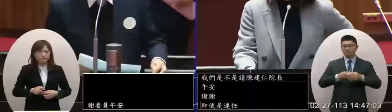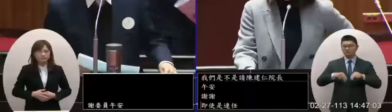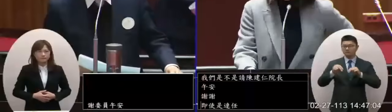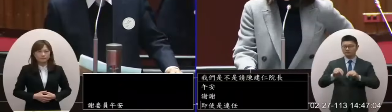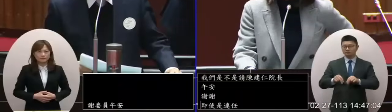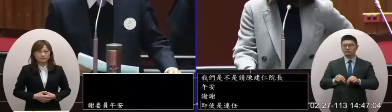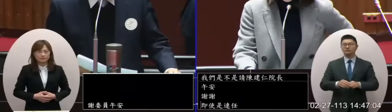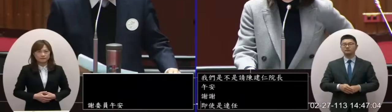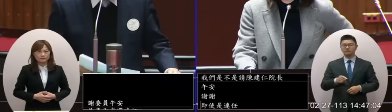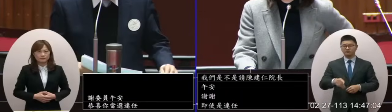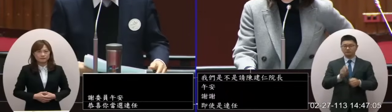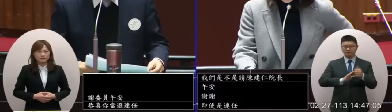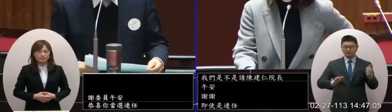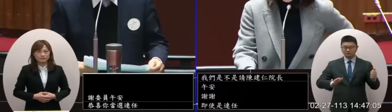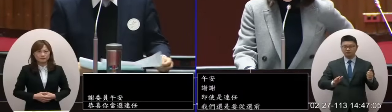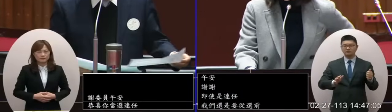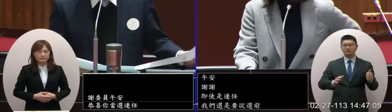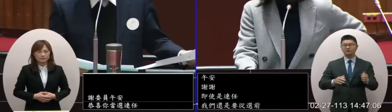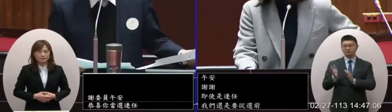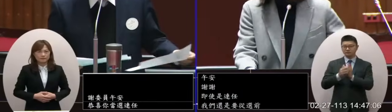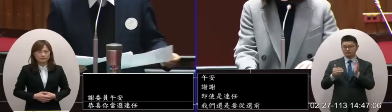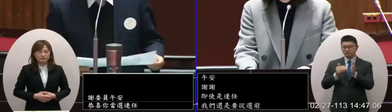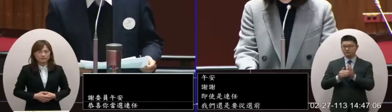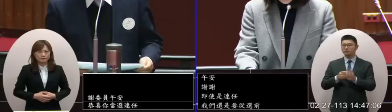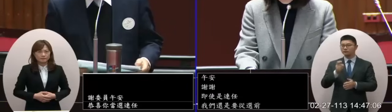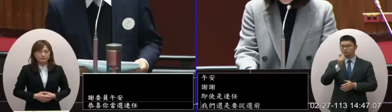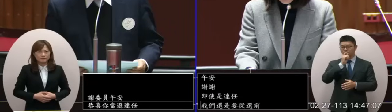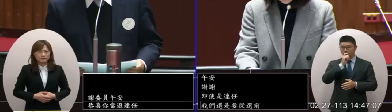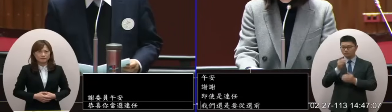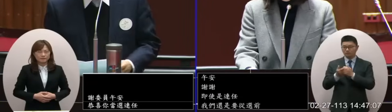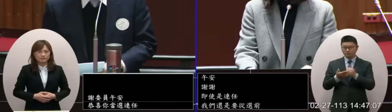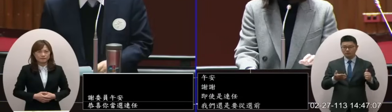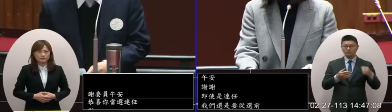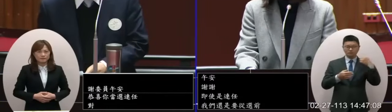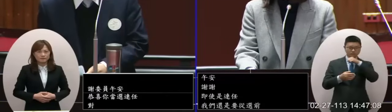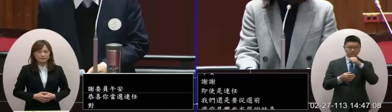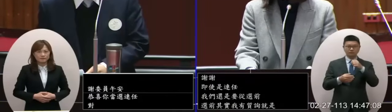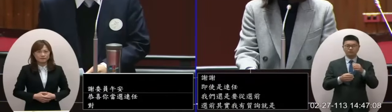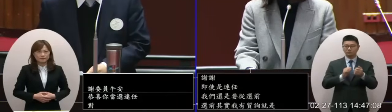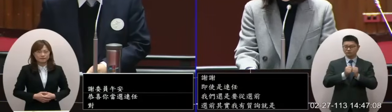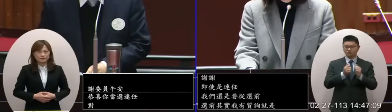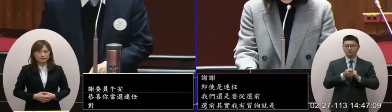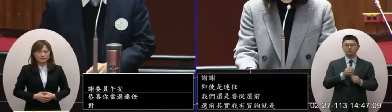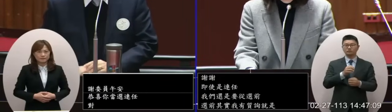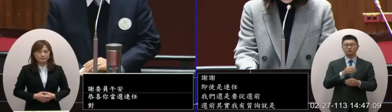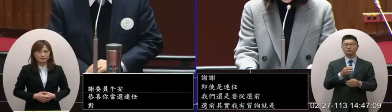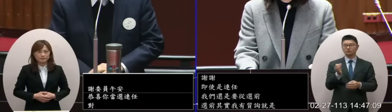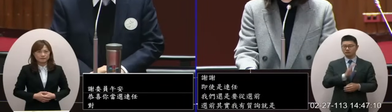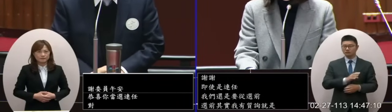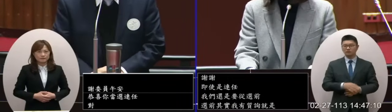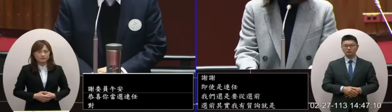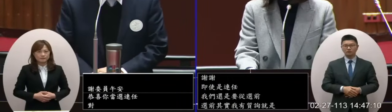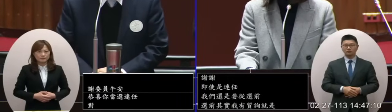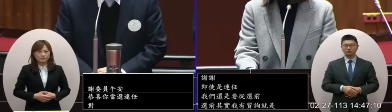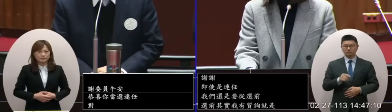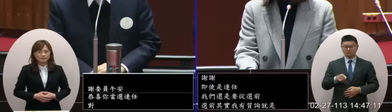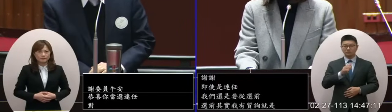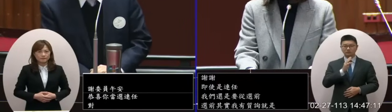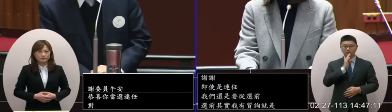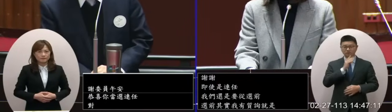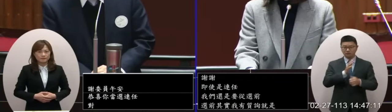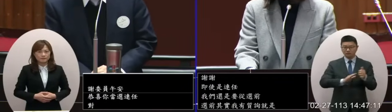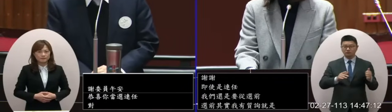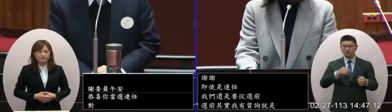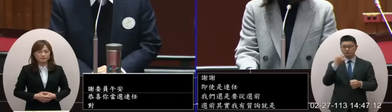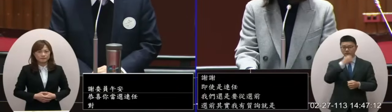纽西兰的牛乳零关税的进口。那这是2030年七月时候所有台湾酪农